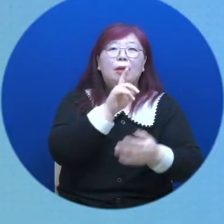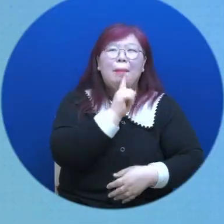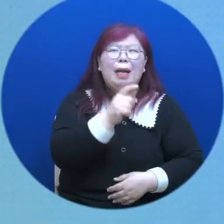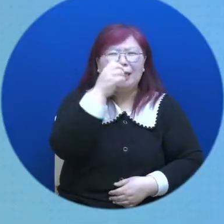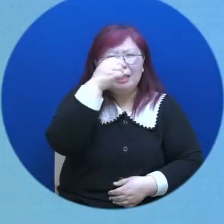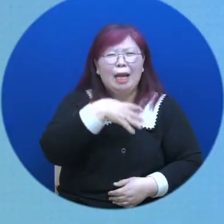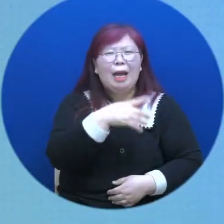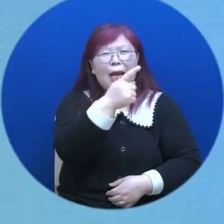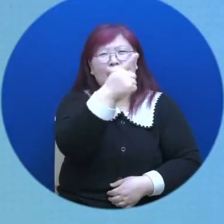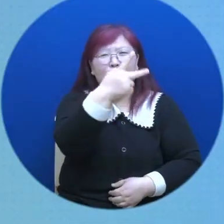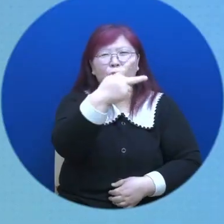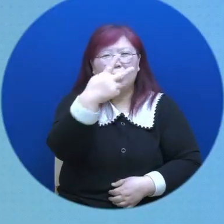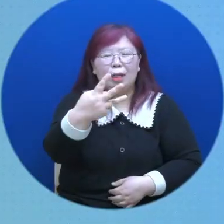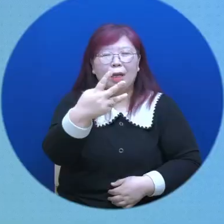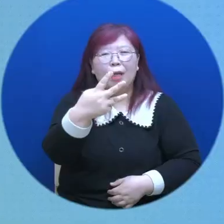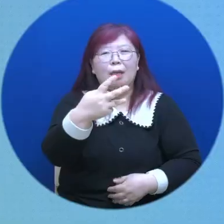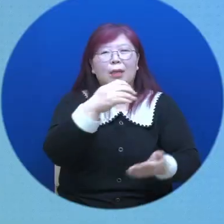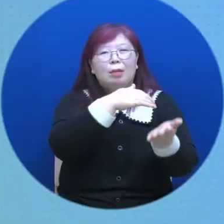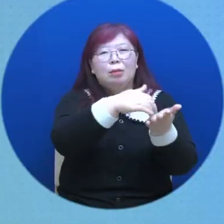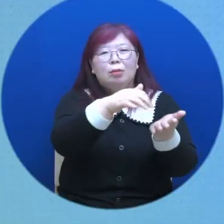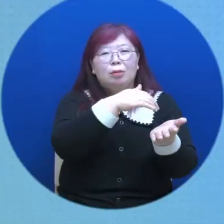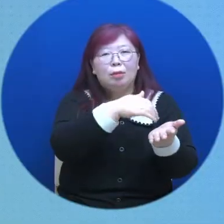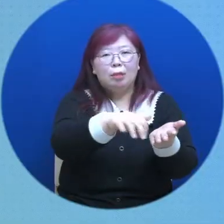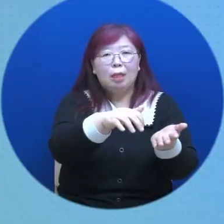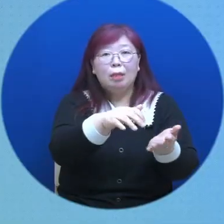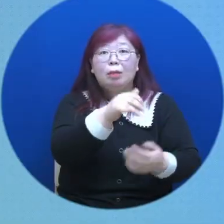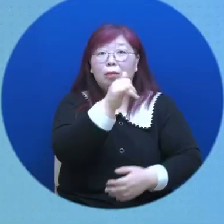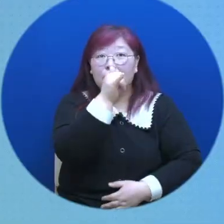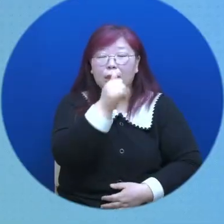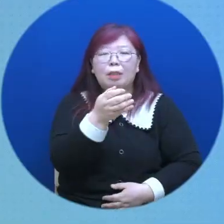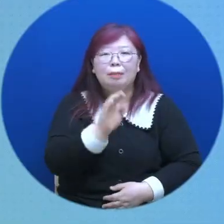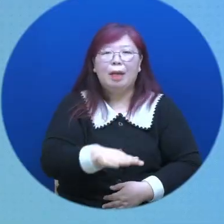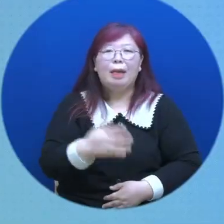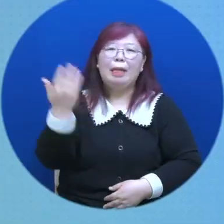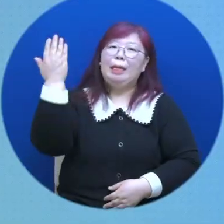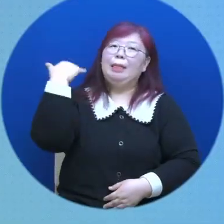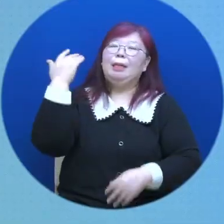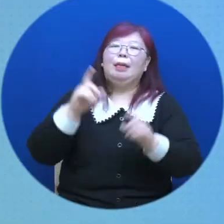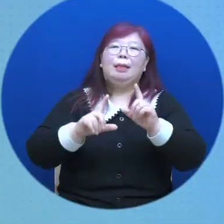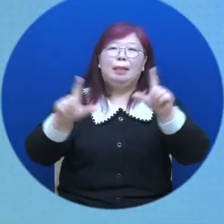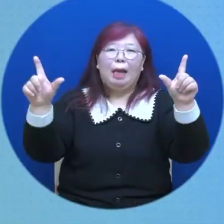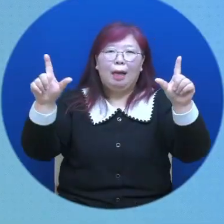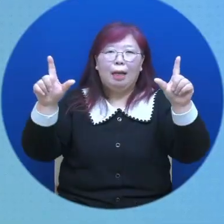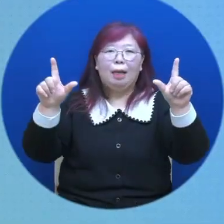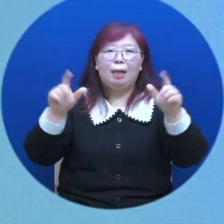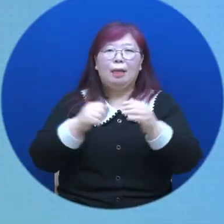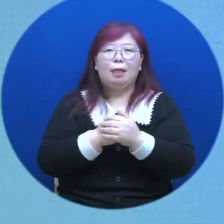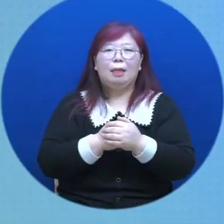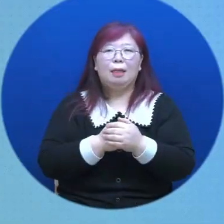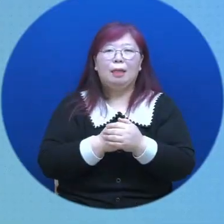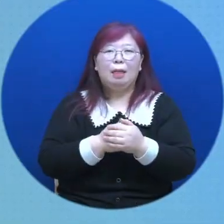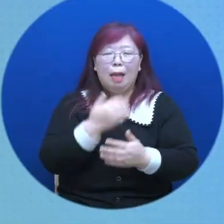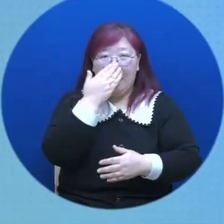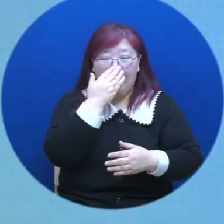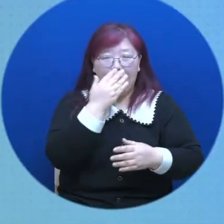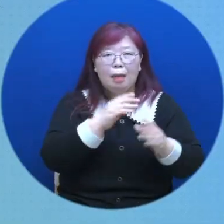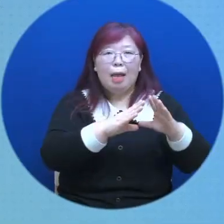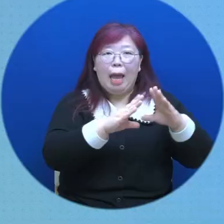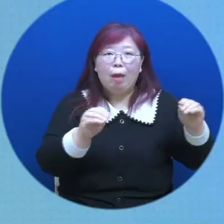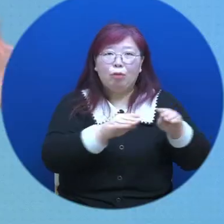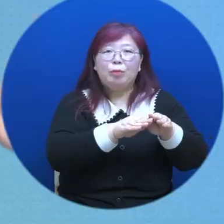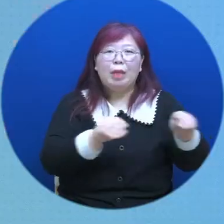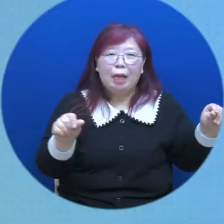단순히 한 명, 두 명 수를 세는 것도 있지만 지난날 광야에서 머리 숙이고 힘없이 살던